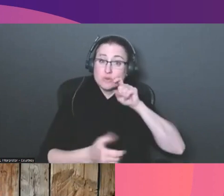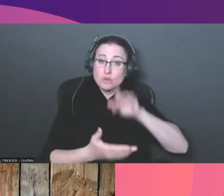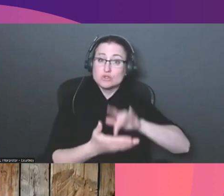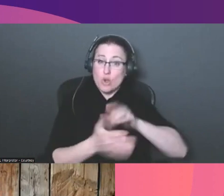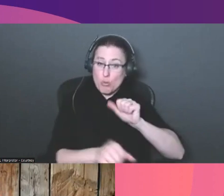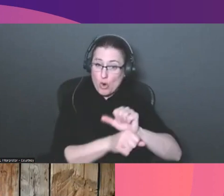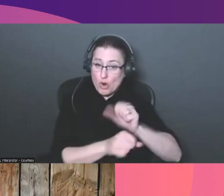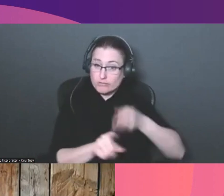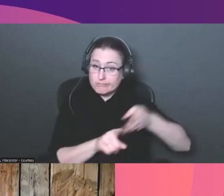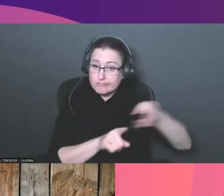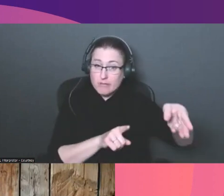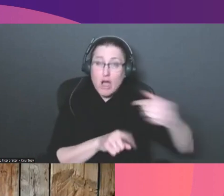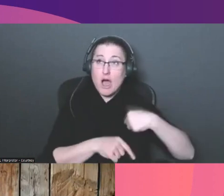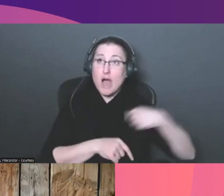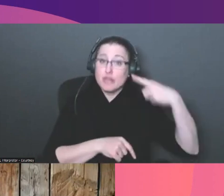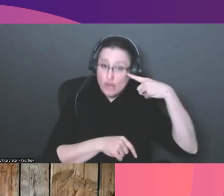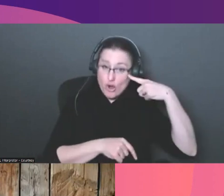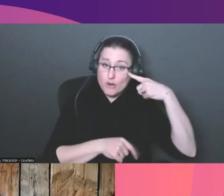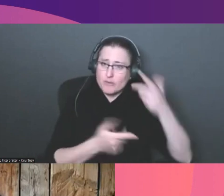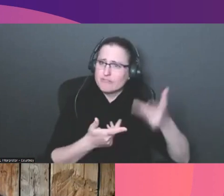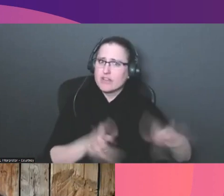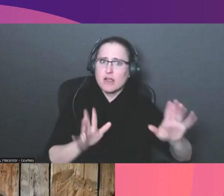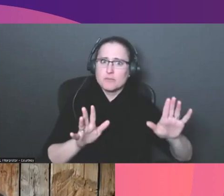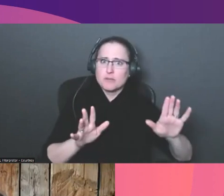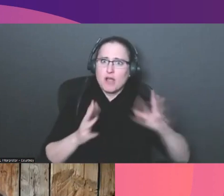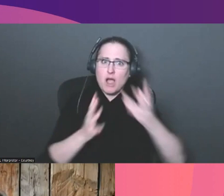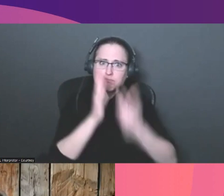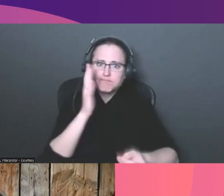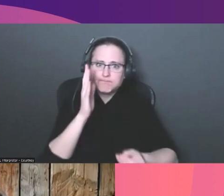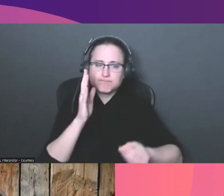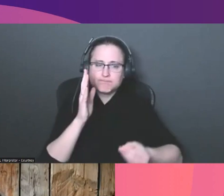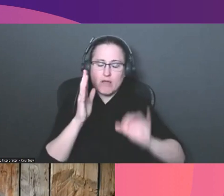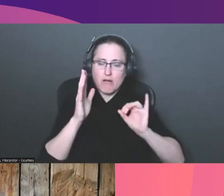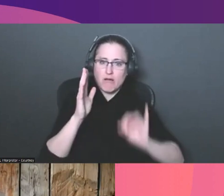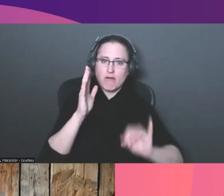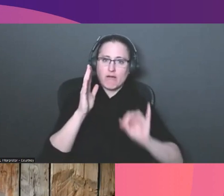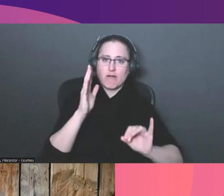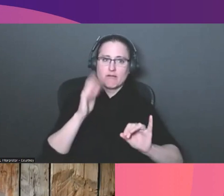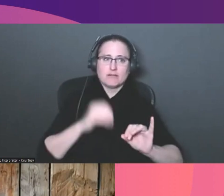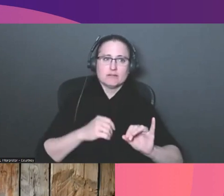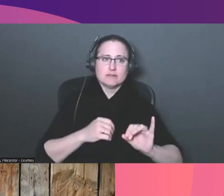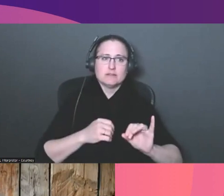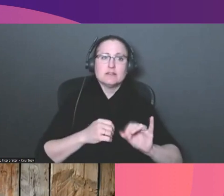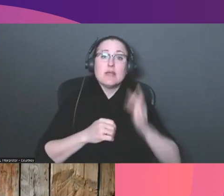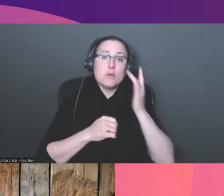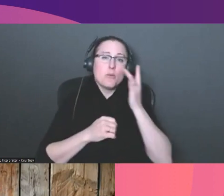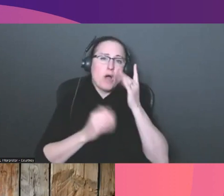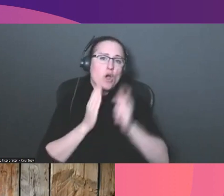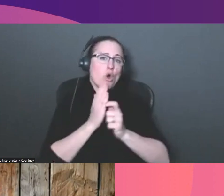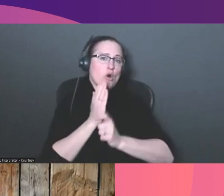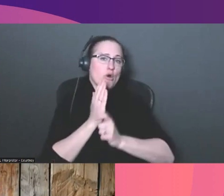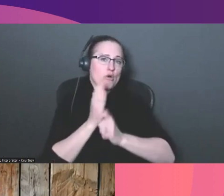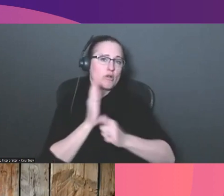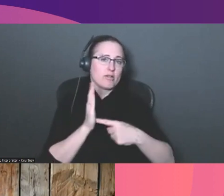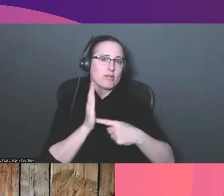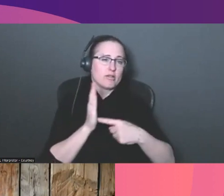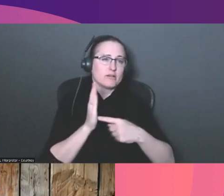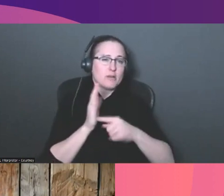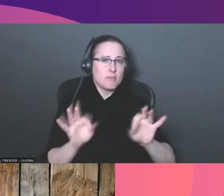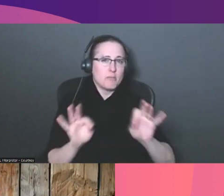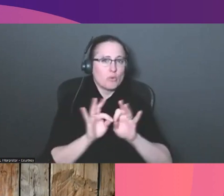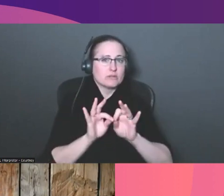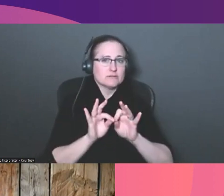matière d'agression sexuelle et je pensais que ça aurait couvert la question, mais non. Donc, je pense